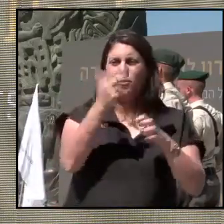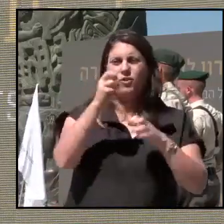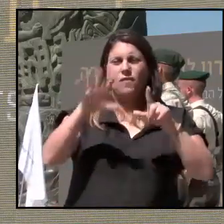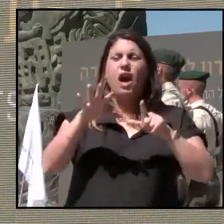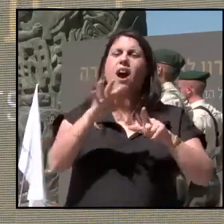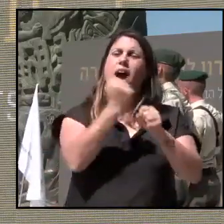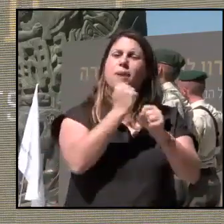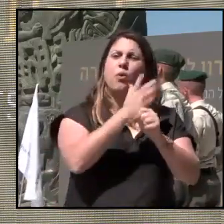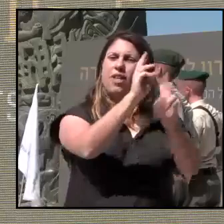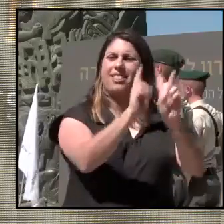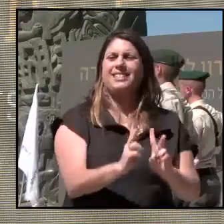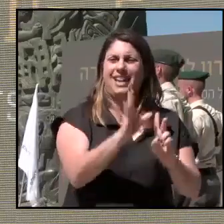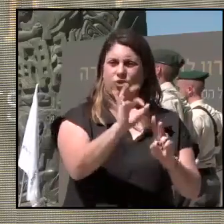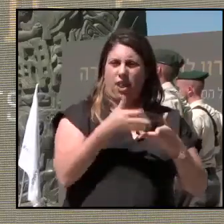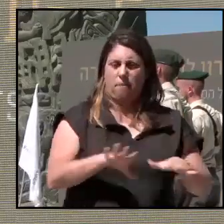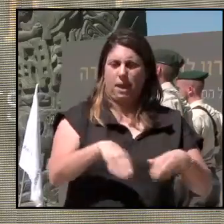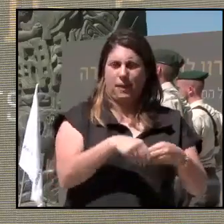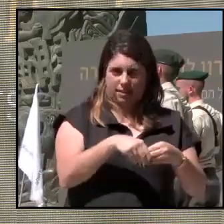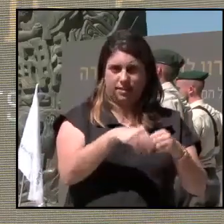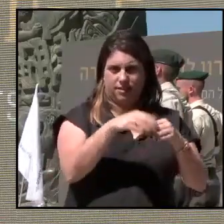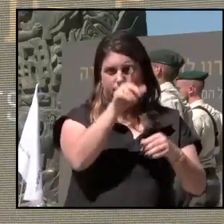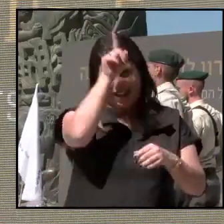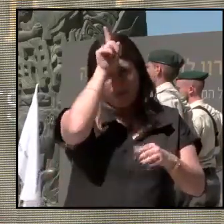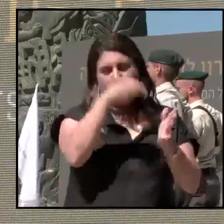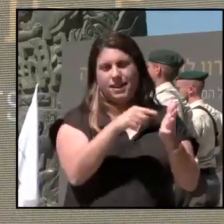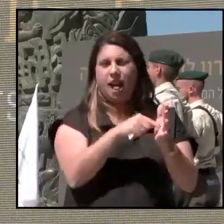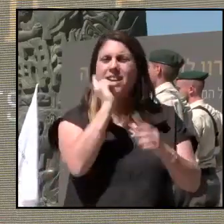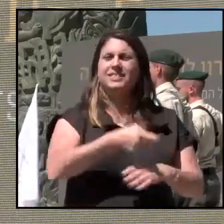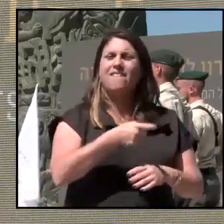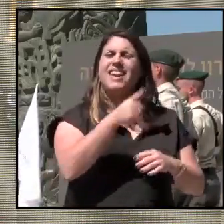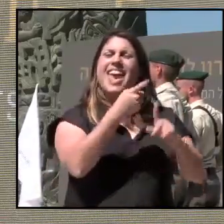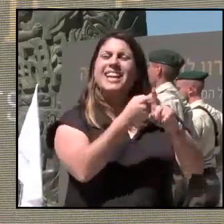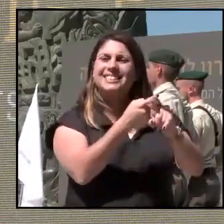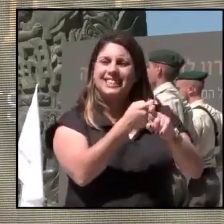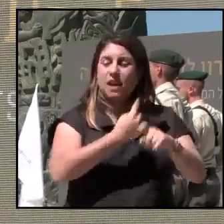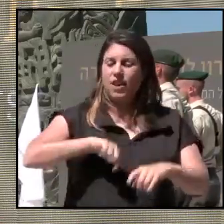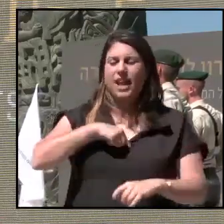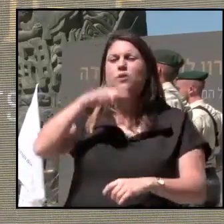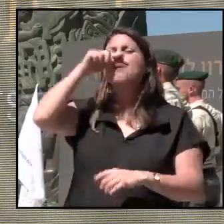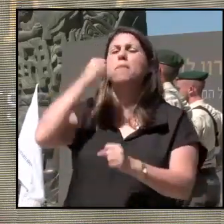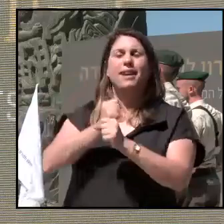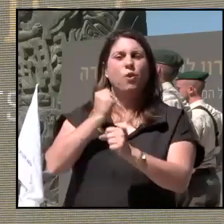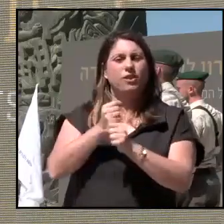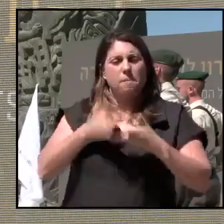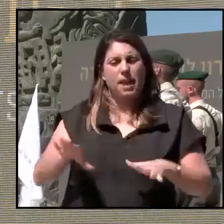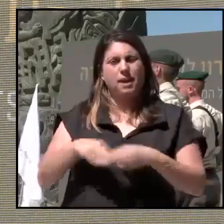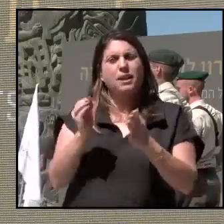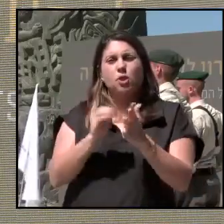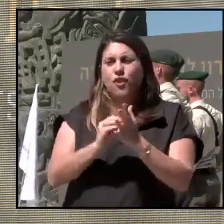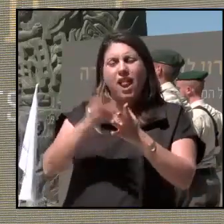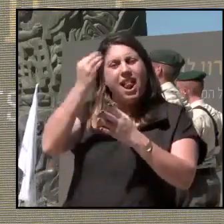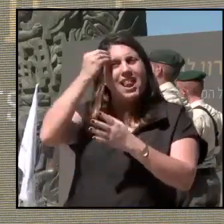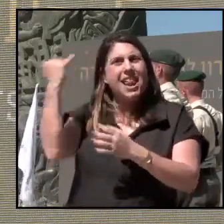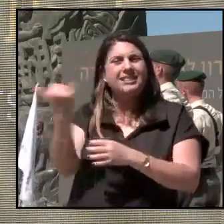פעילות בני ברית בגרמניה, על פי צו אס-אס, ואנו גאים בפעילות של בני ברית שנעשתה להנצחת המצילים